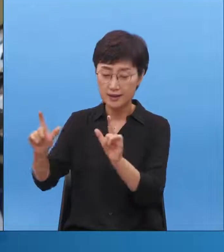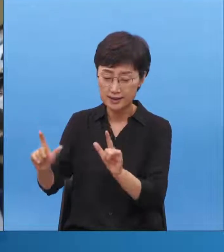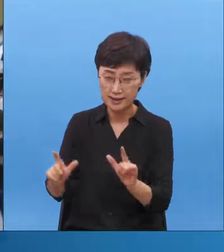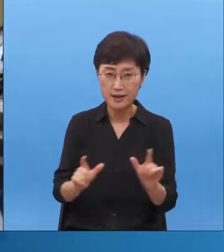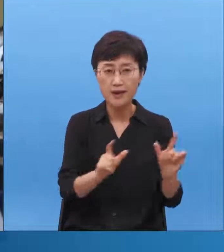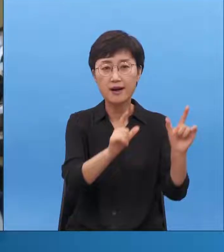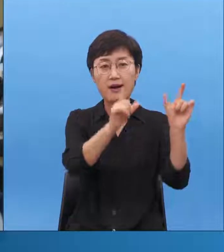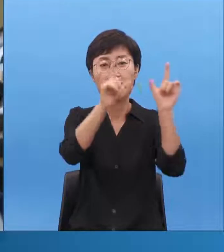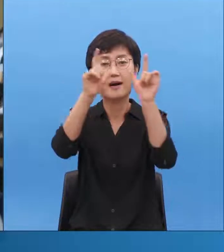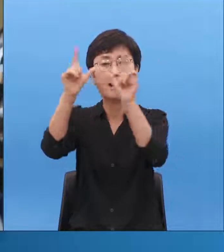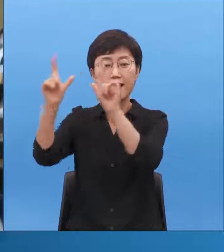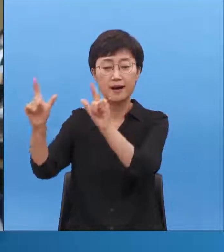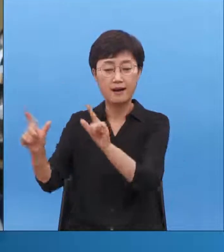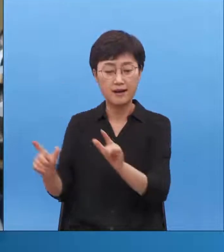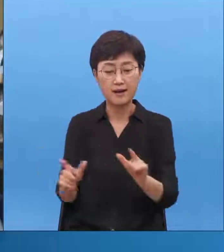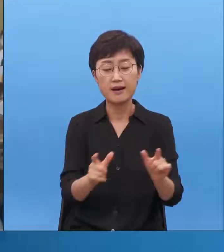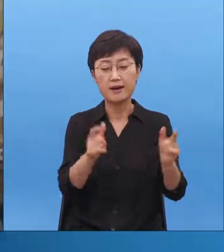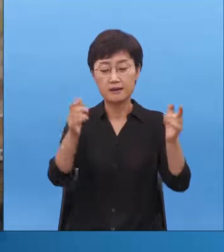찬송일세.